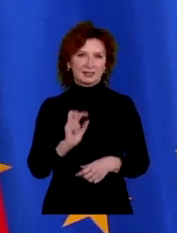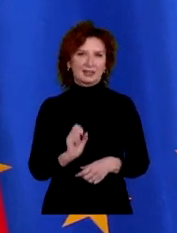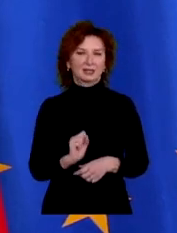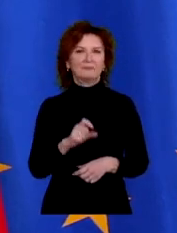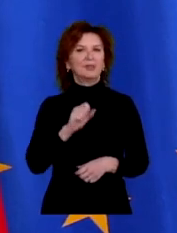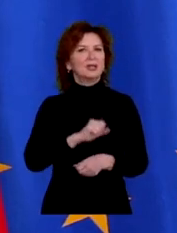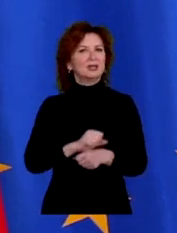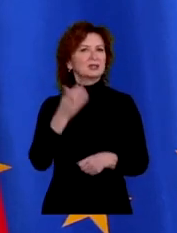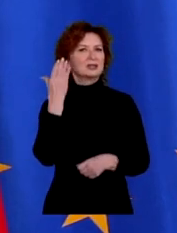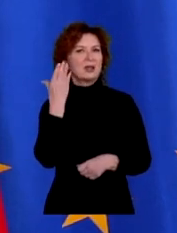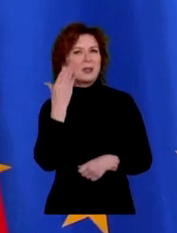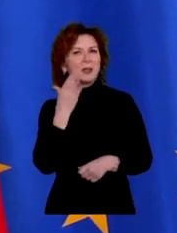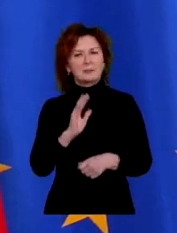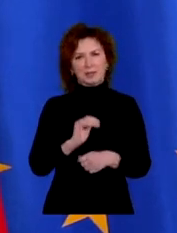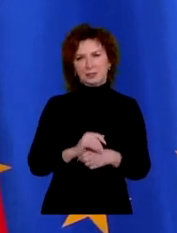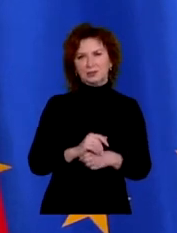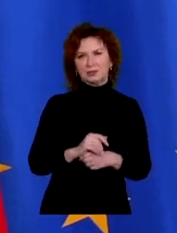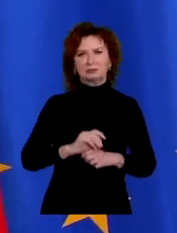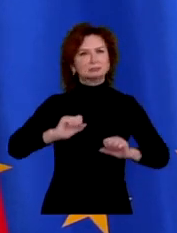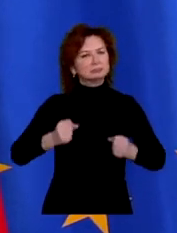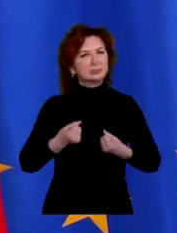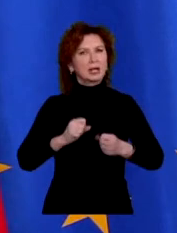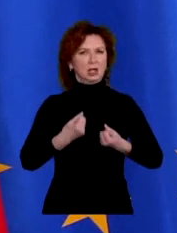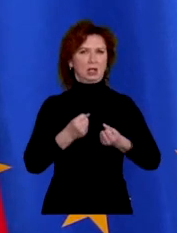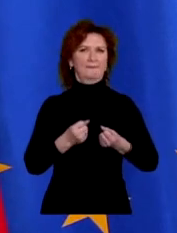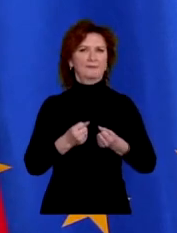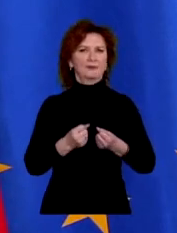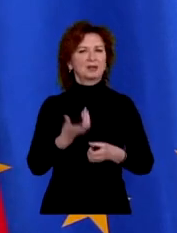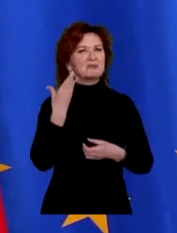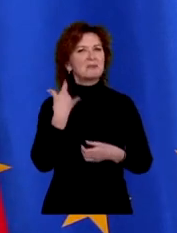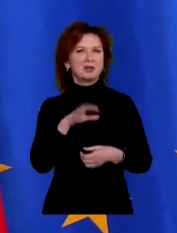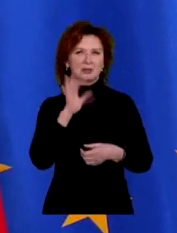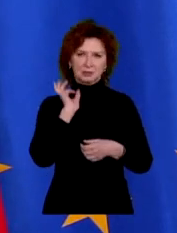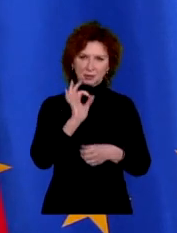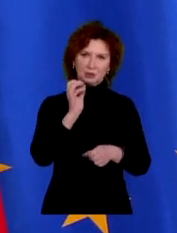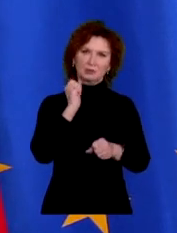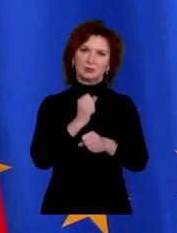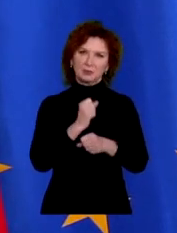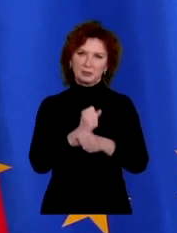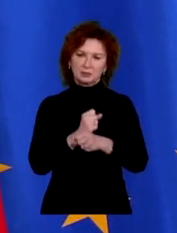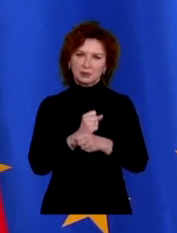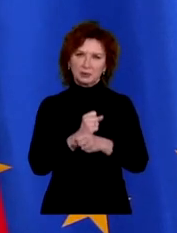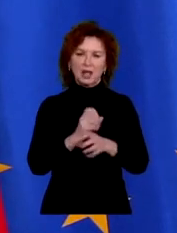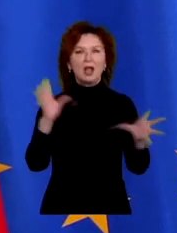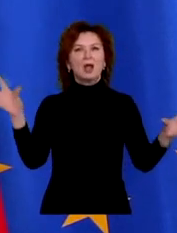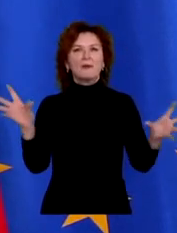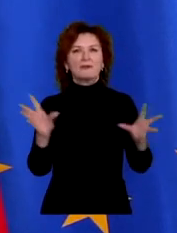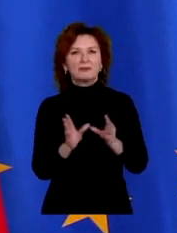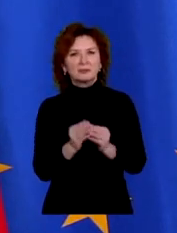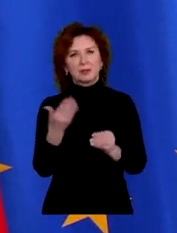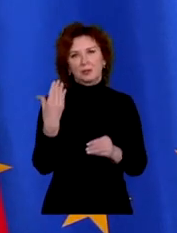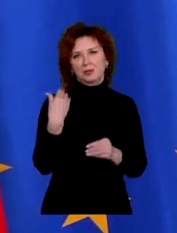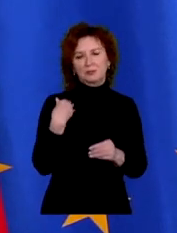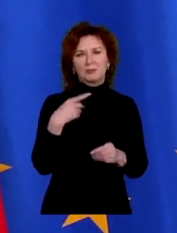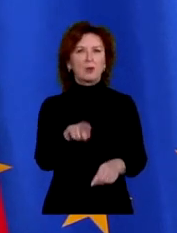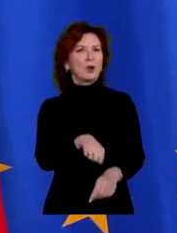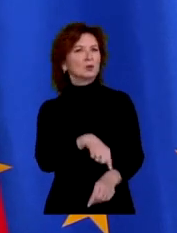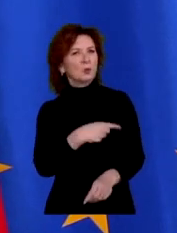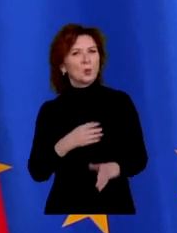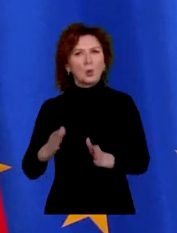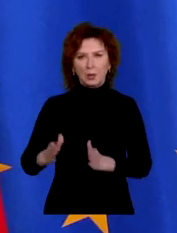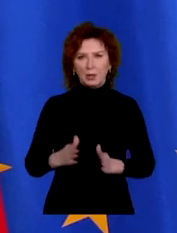i najbardziej efektywnych formatów współpracy regionalnej. Przebyliśmy wspólnie długą drogę od